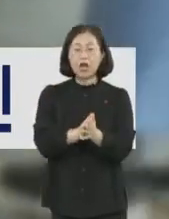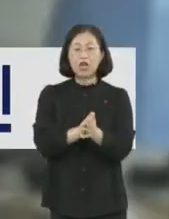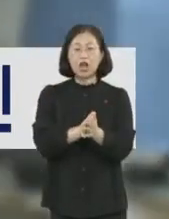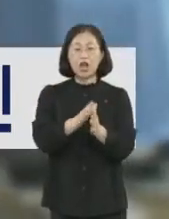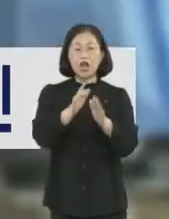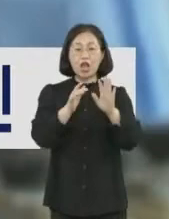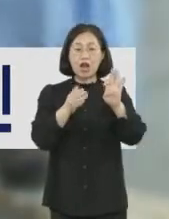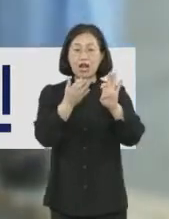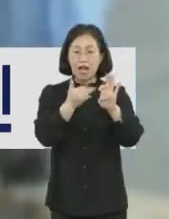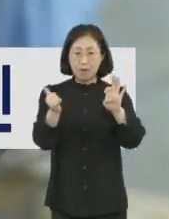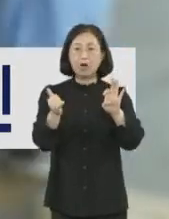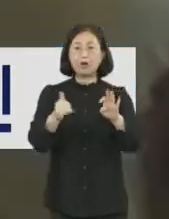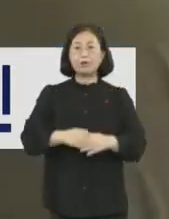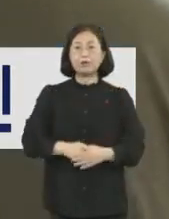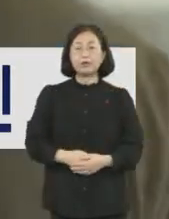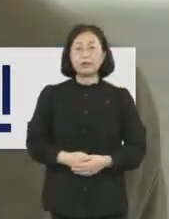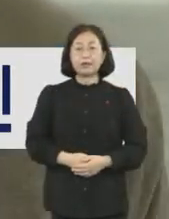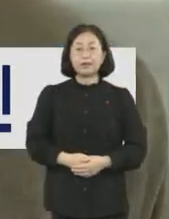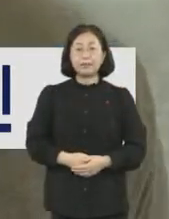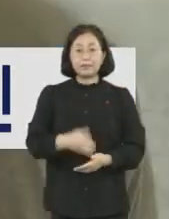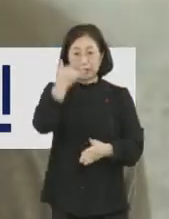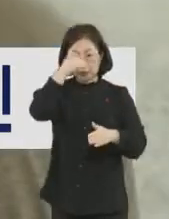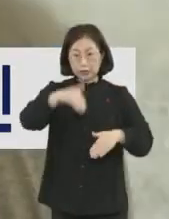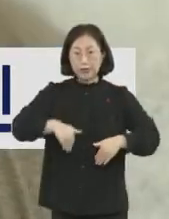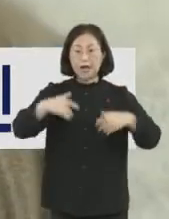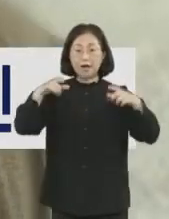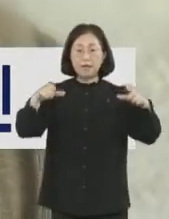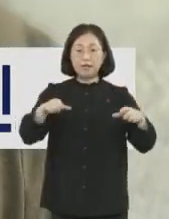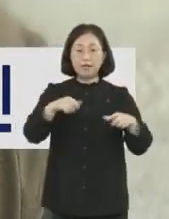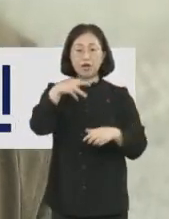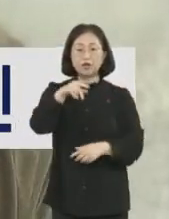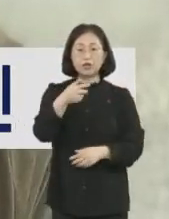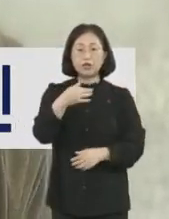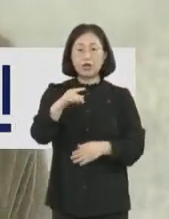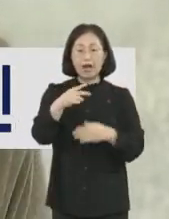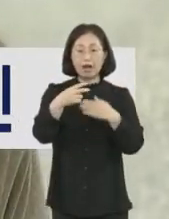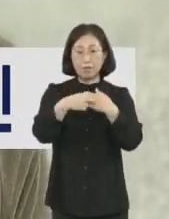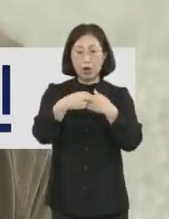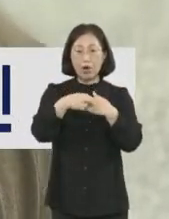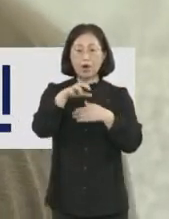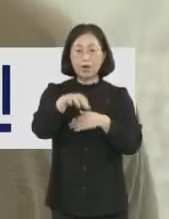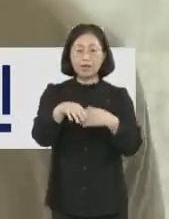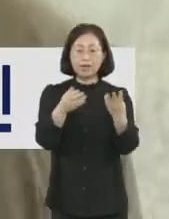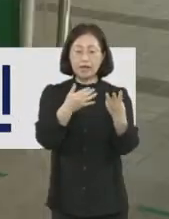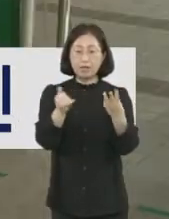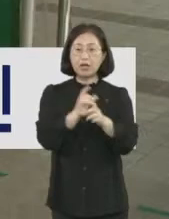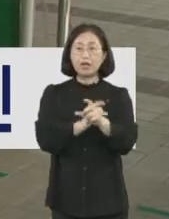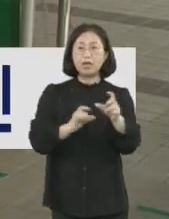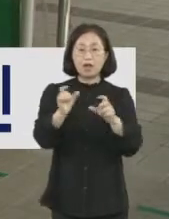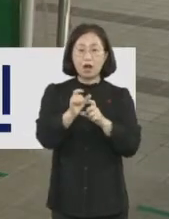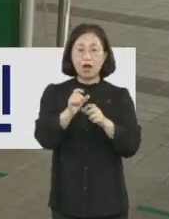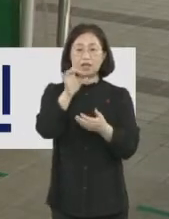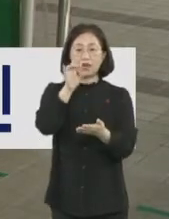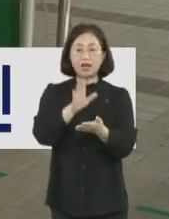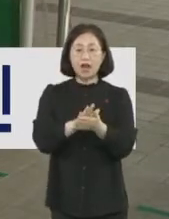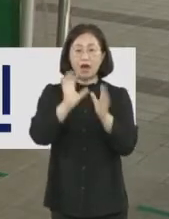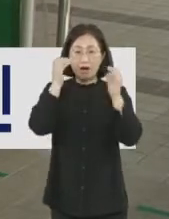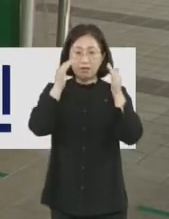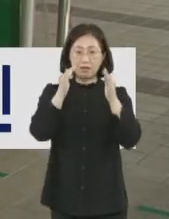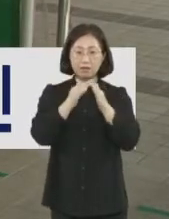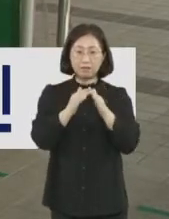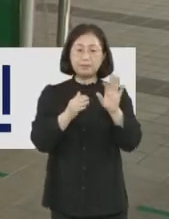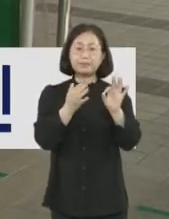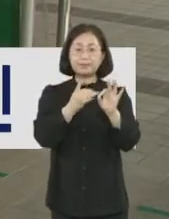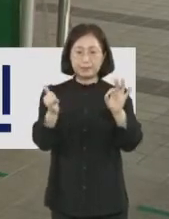자가혈 4명으로 들었습니다 충남에서 순천향대학교병원 에서 3명이 추가됐고 천안의 한 어린이집에서